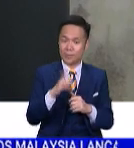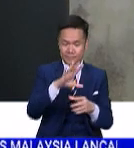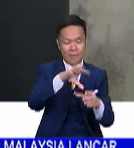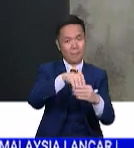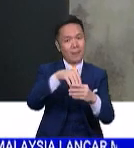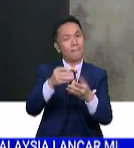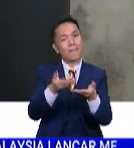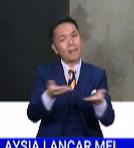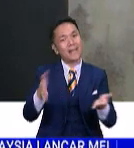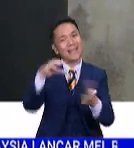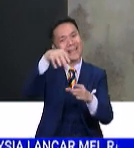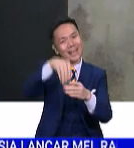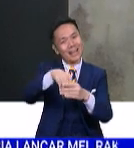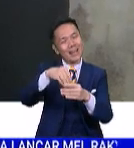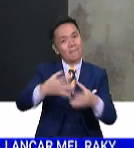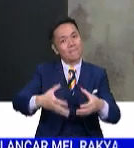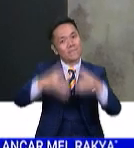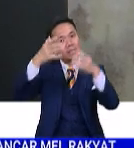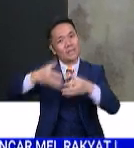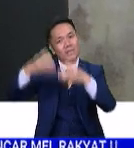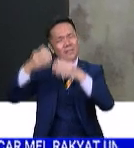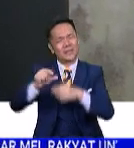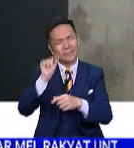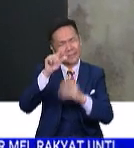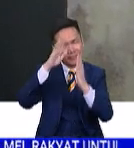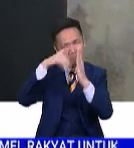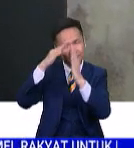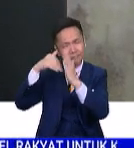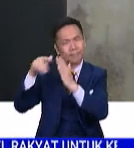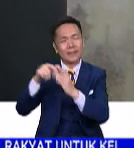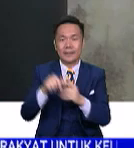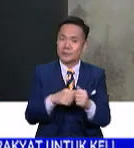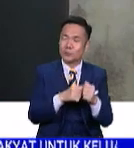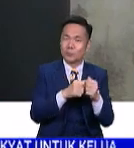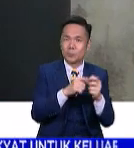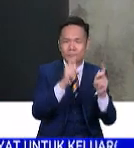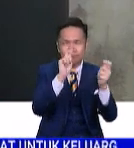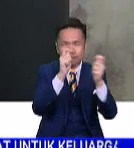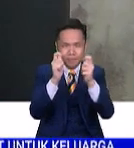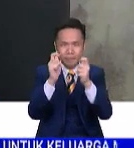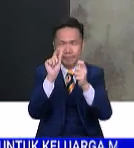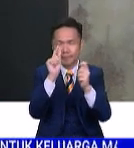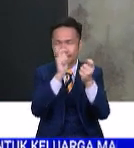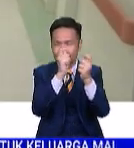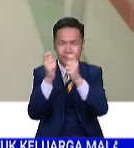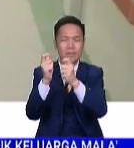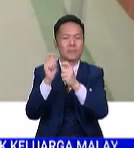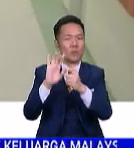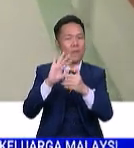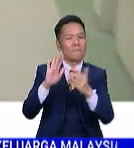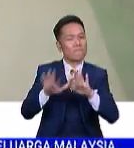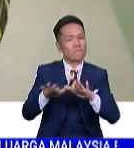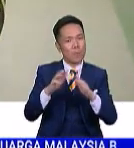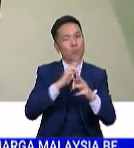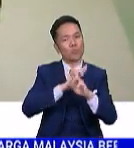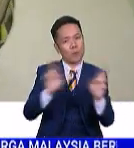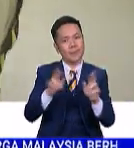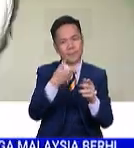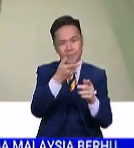accessories dan juga finishes lah, kemasan terakhir untuk disiapkan.